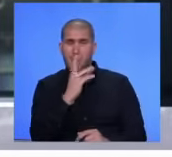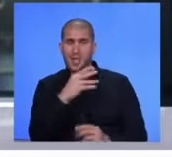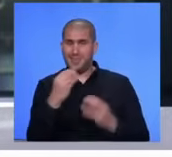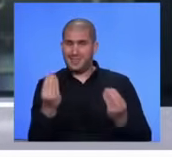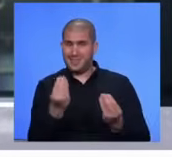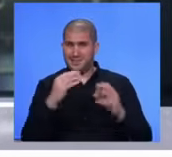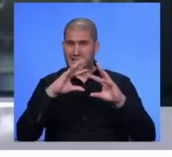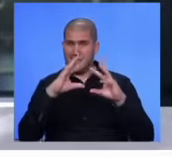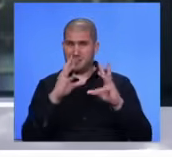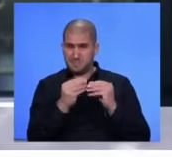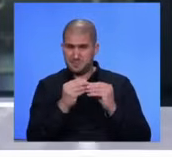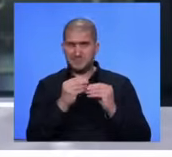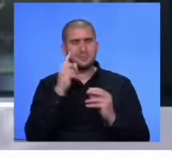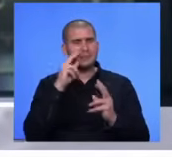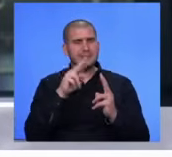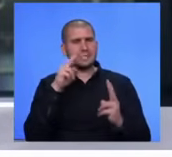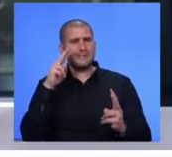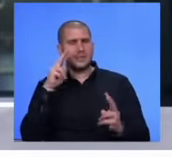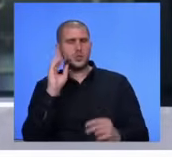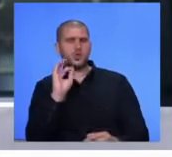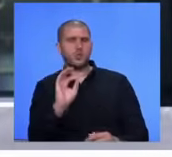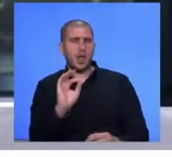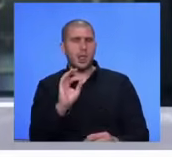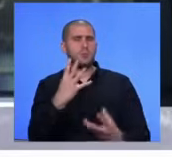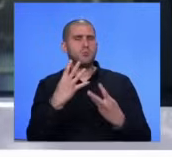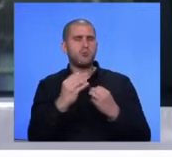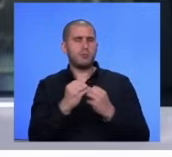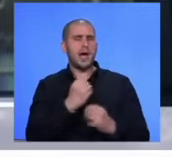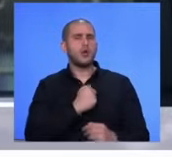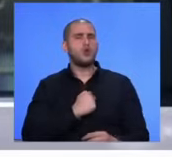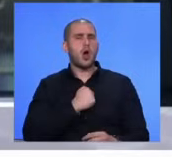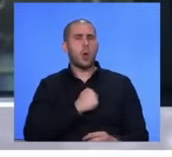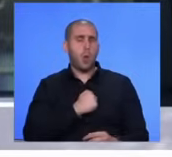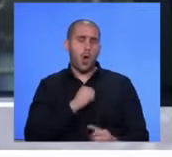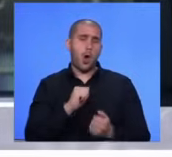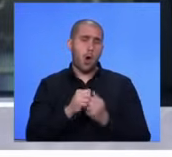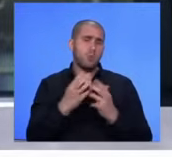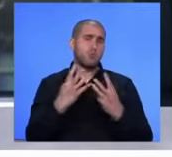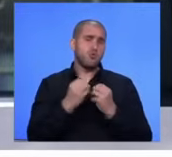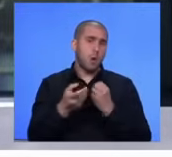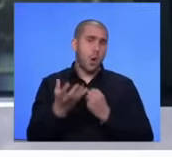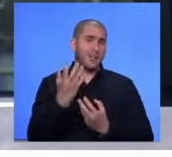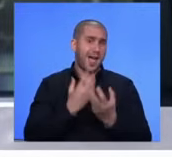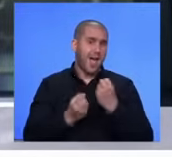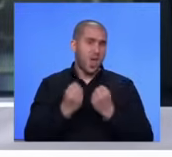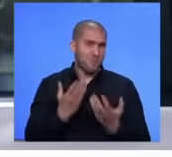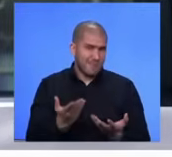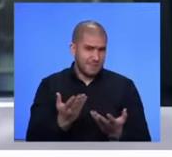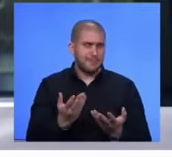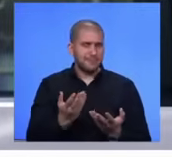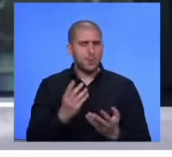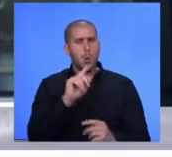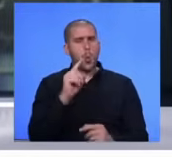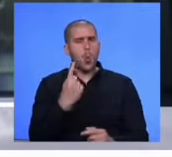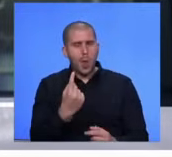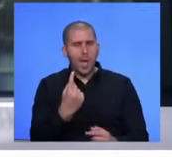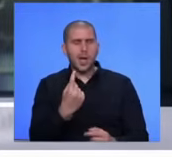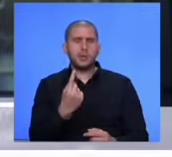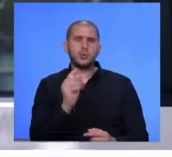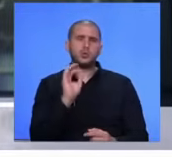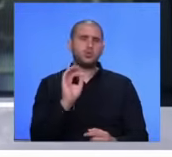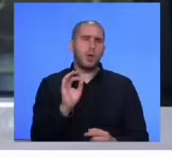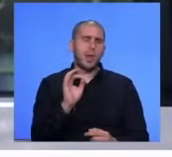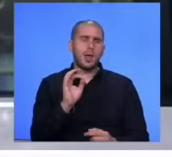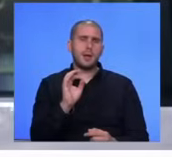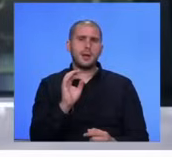האלה, מזווית הסתכלות של משפחה שכולה, אולי של משפחות חטופים, אולי של